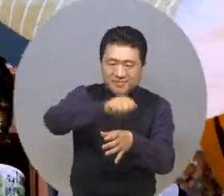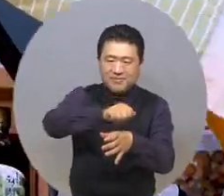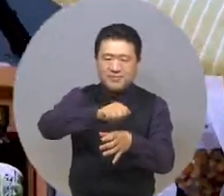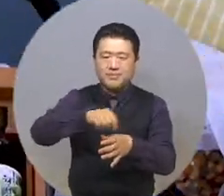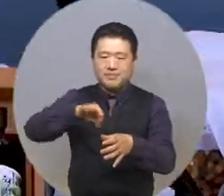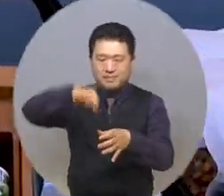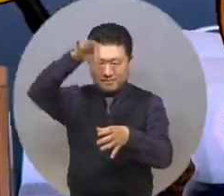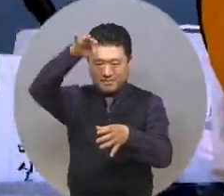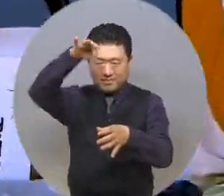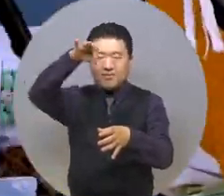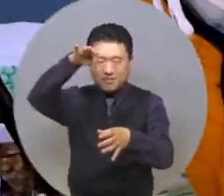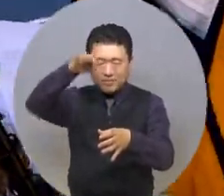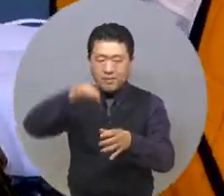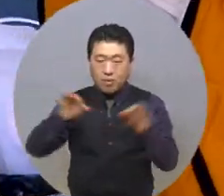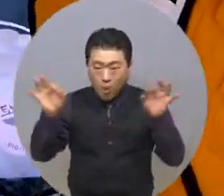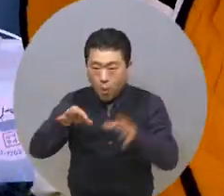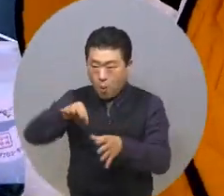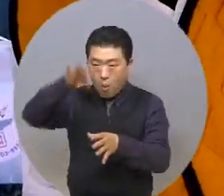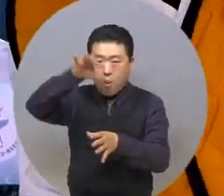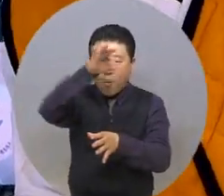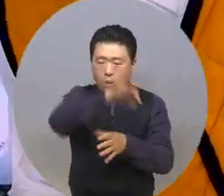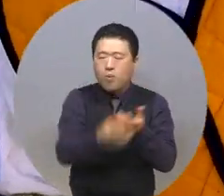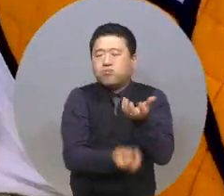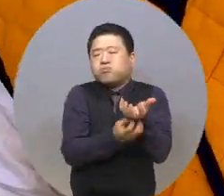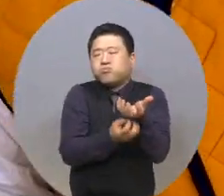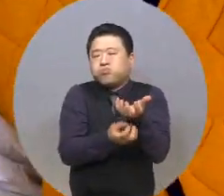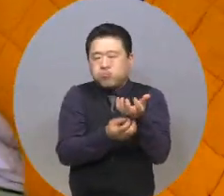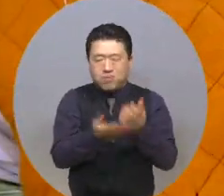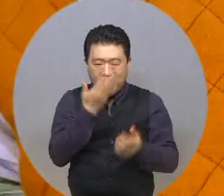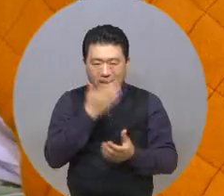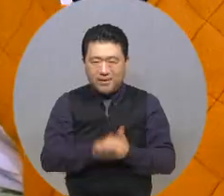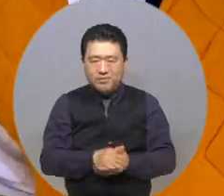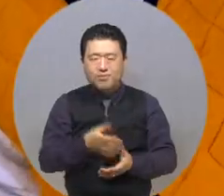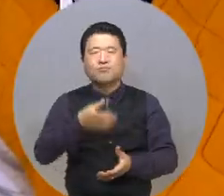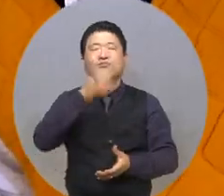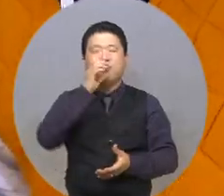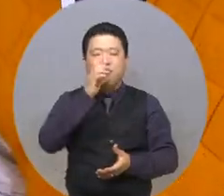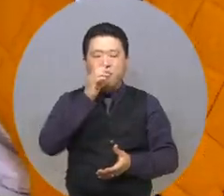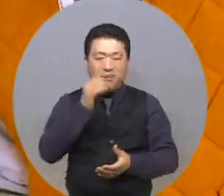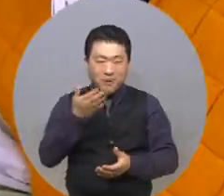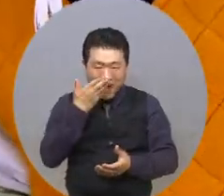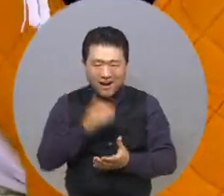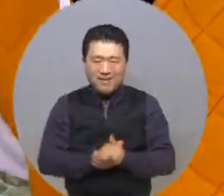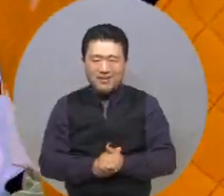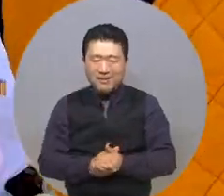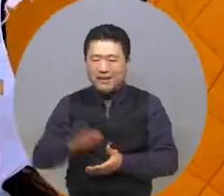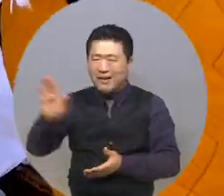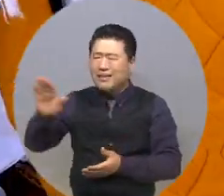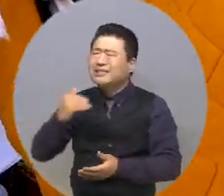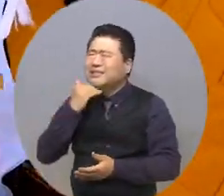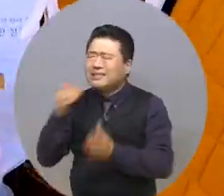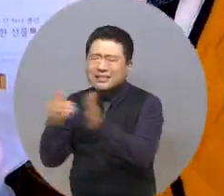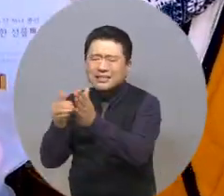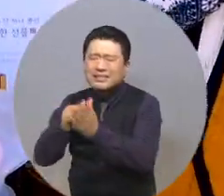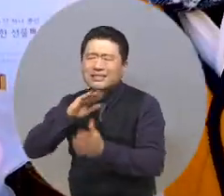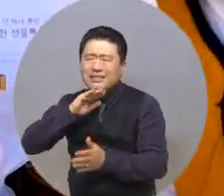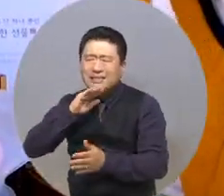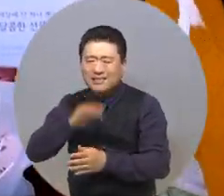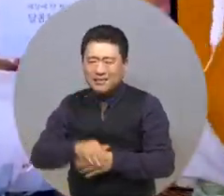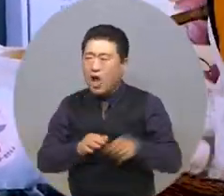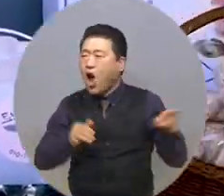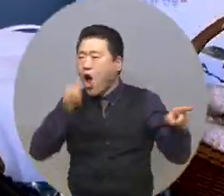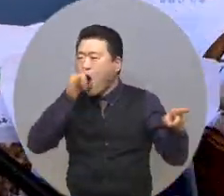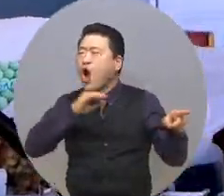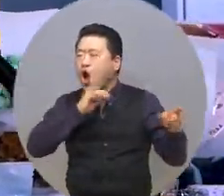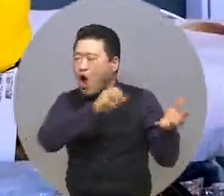이게 따뜻한 물에 쏙 넣어가지고 찬 물에 가지고 이게. 알아. 어머 오빠. 아, 기다려. 기다려. 예. 있어.